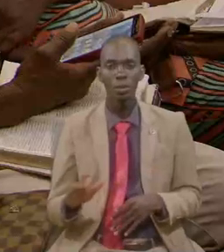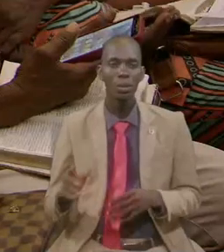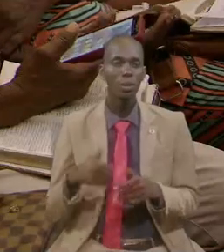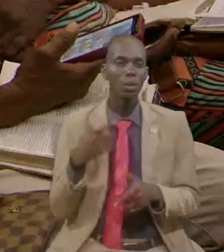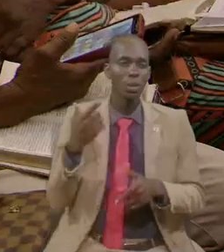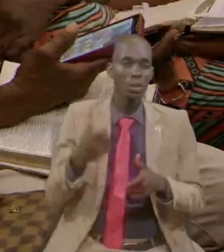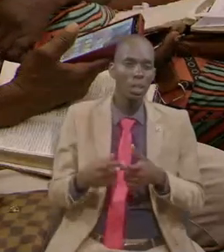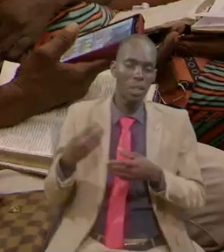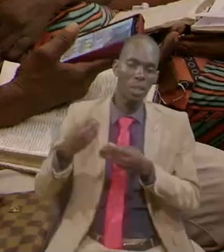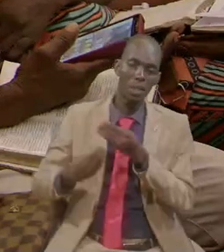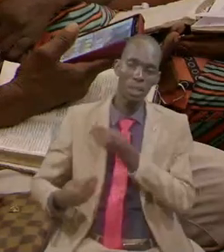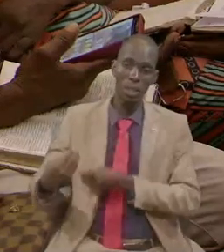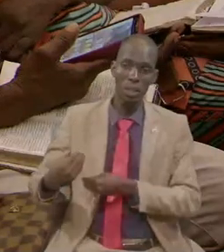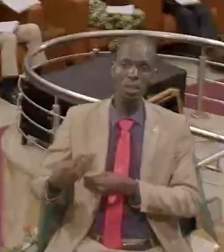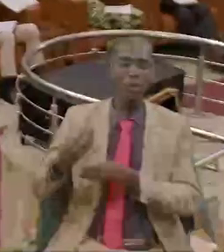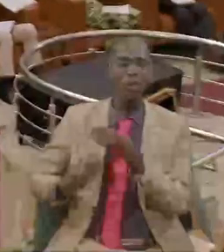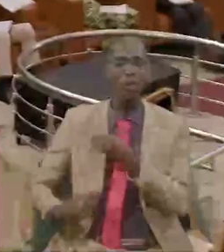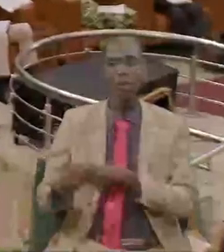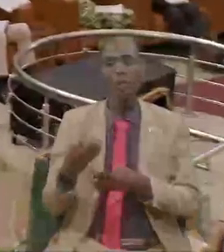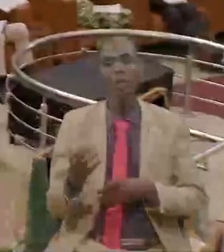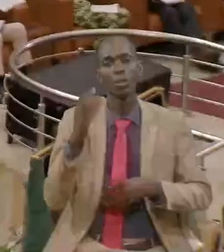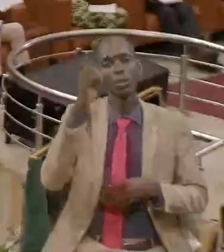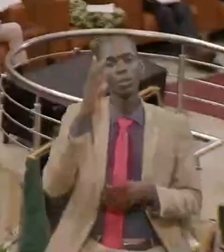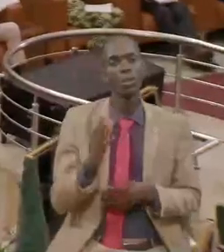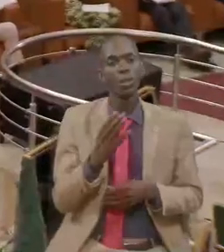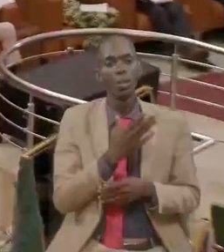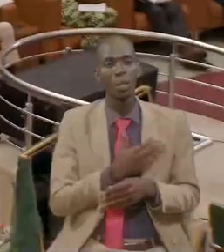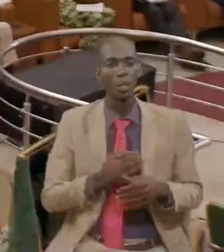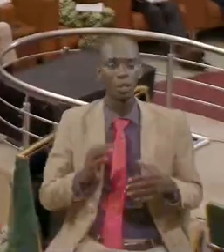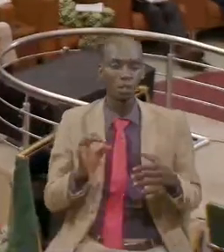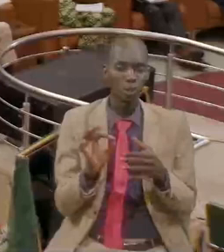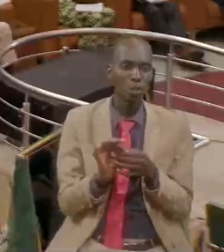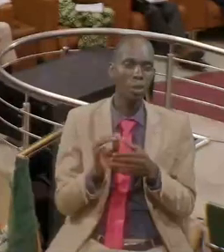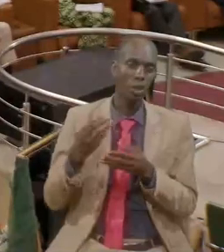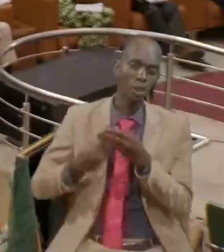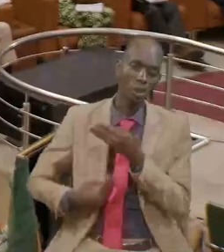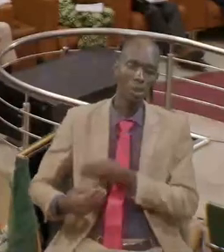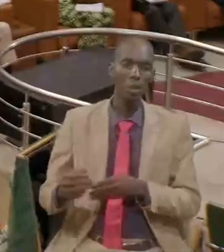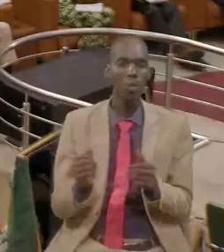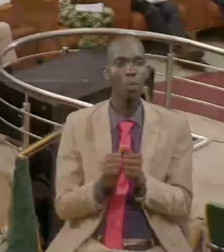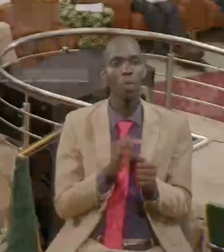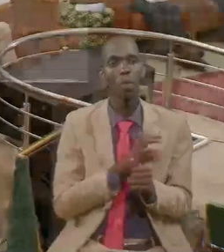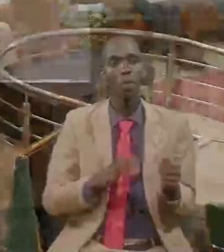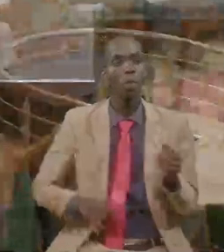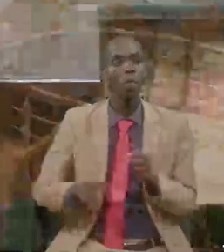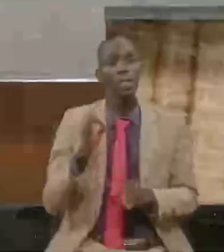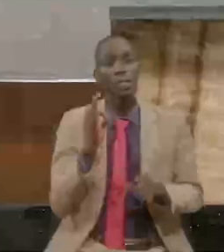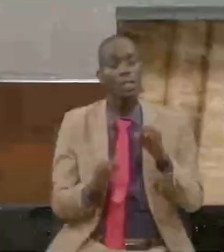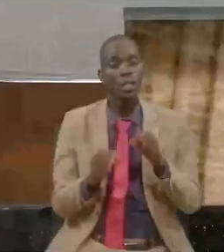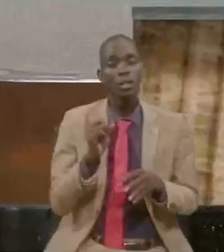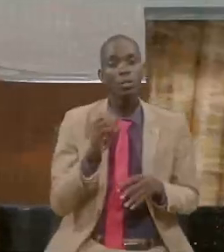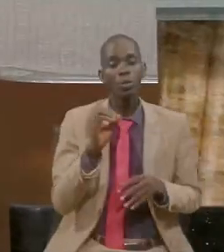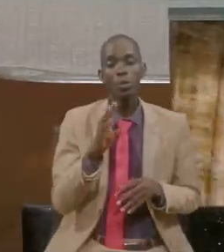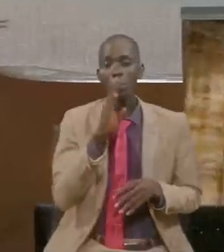sommes enfants, nous sommes aussi héritiers, héritiers de Dieu et co-héritiers de Christ, si